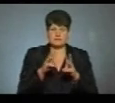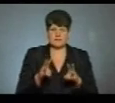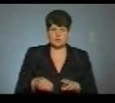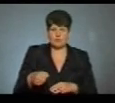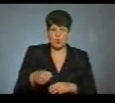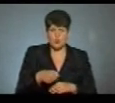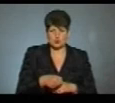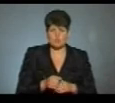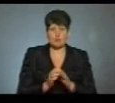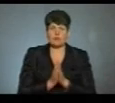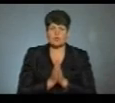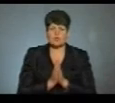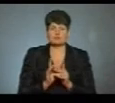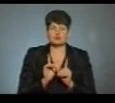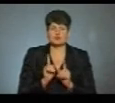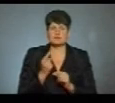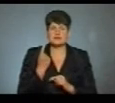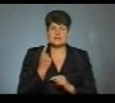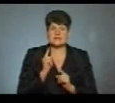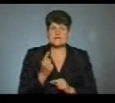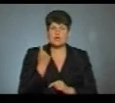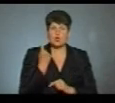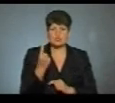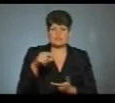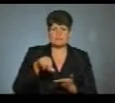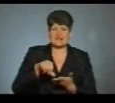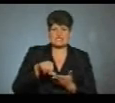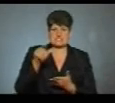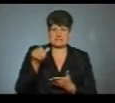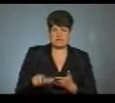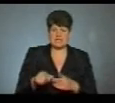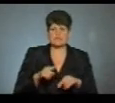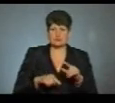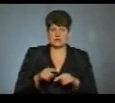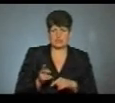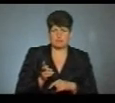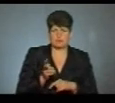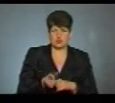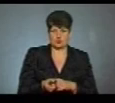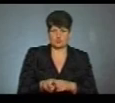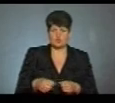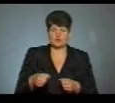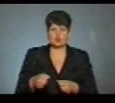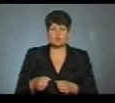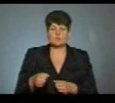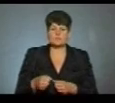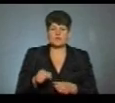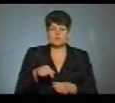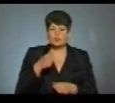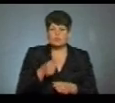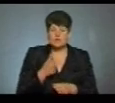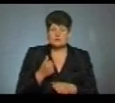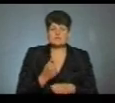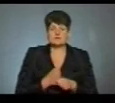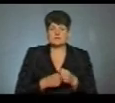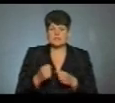кошики, просимо, щоб тільки один представник від родини приходив з кошиком. Цьогорічний Великдень